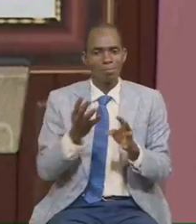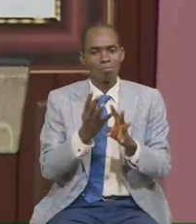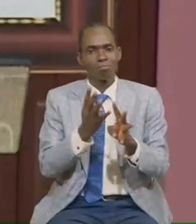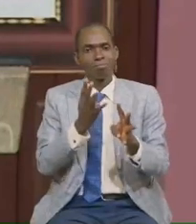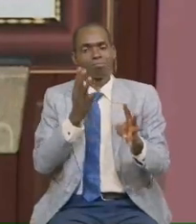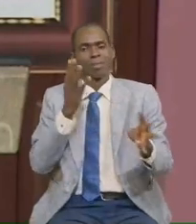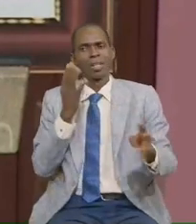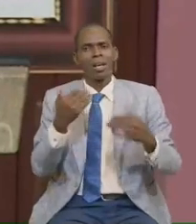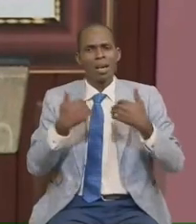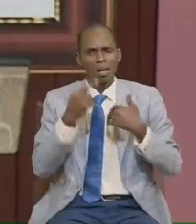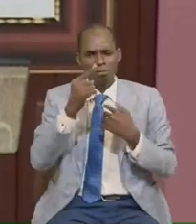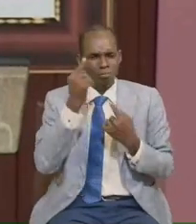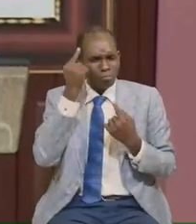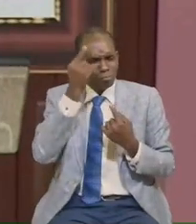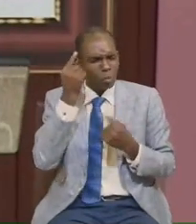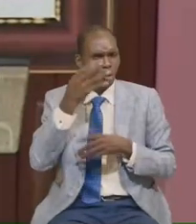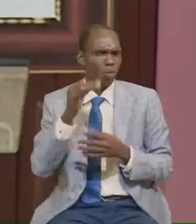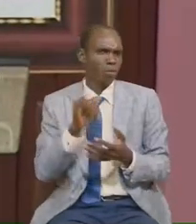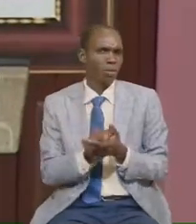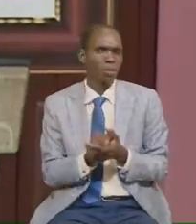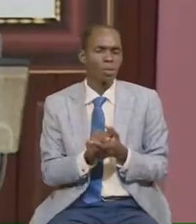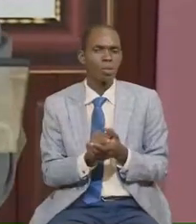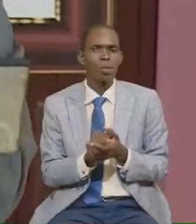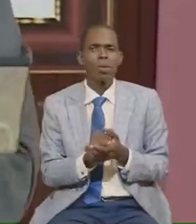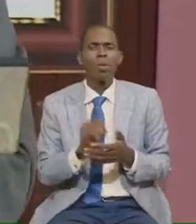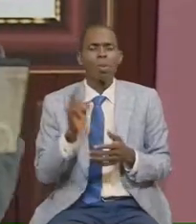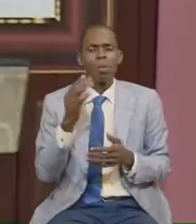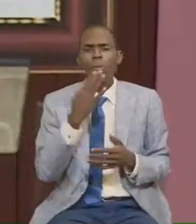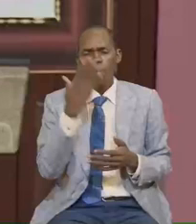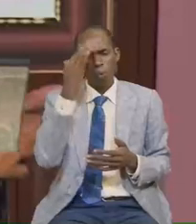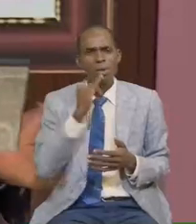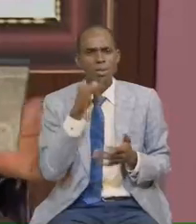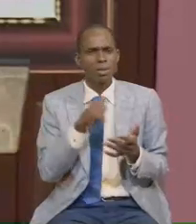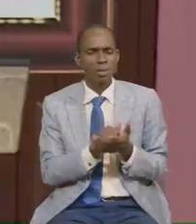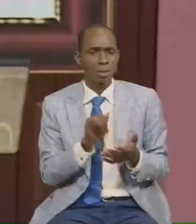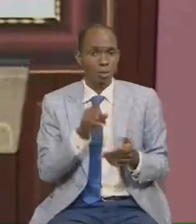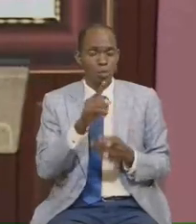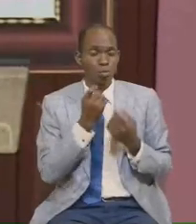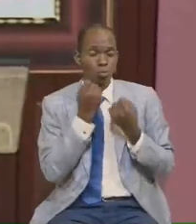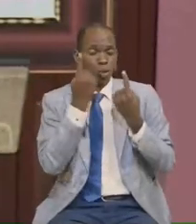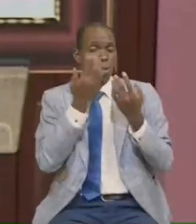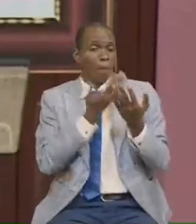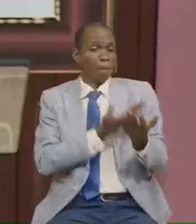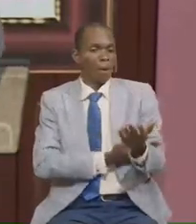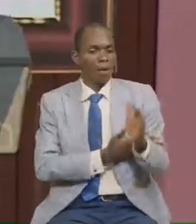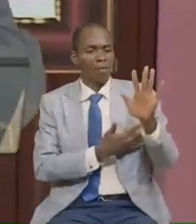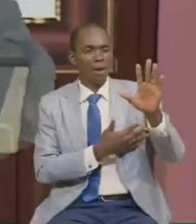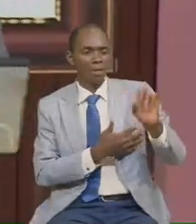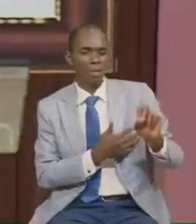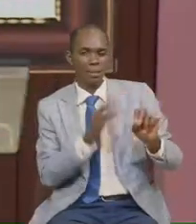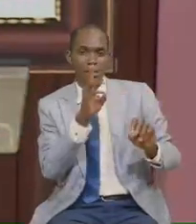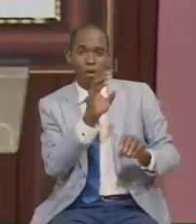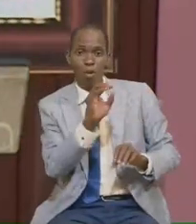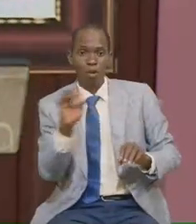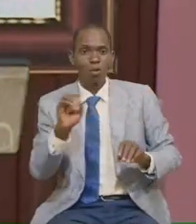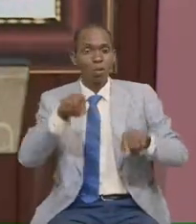pensé à ça? Comment, quand tu te réveilles le matin à 5h30, 6h, et tu vas au travail,